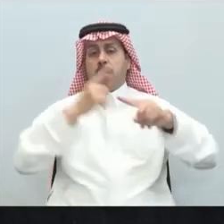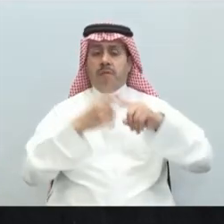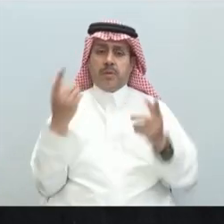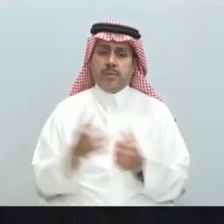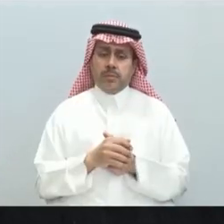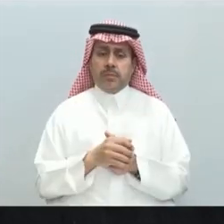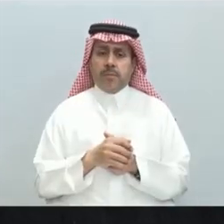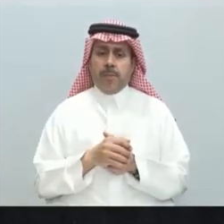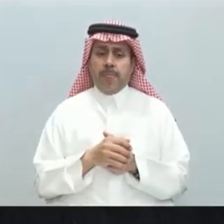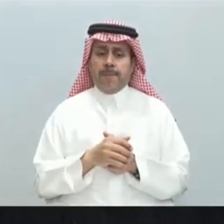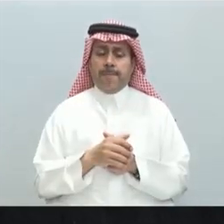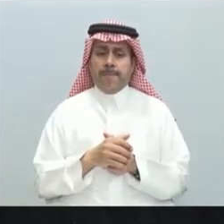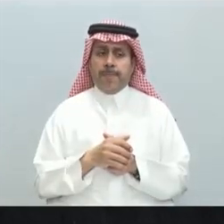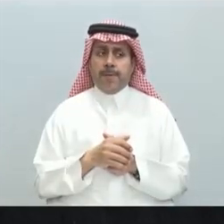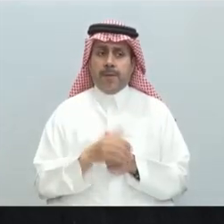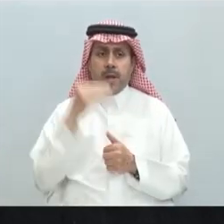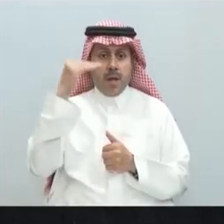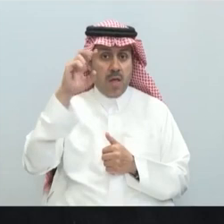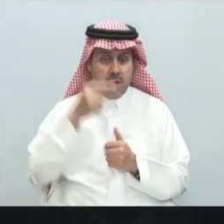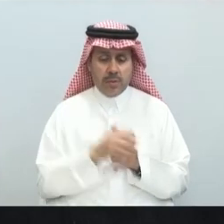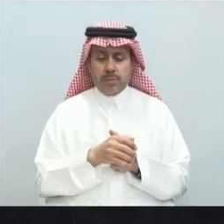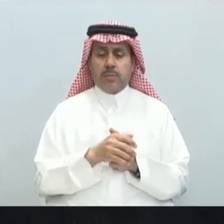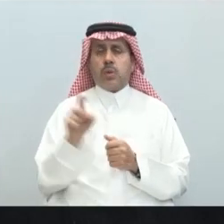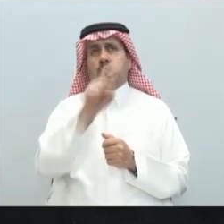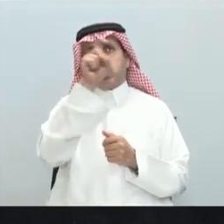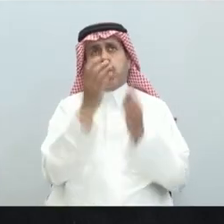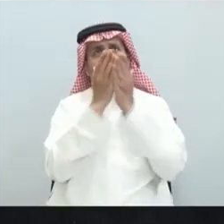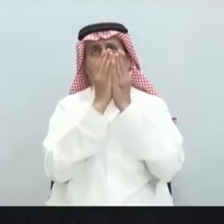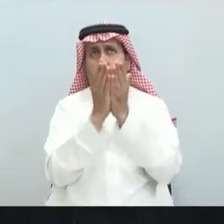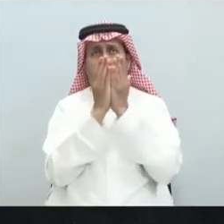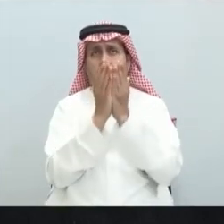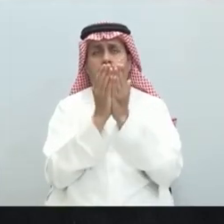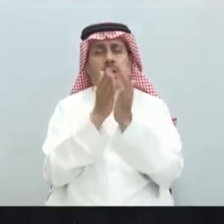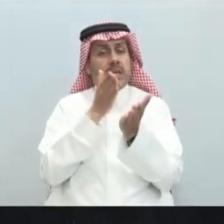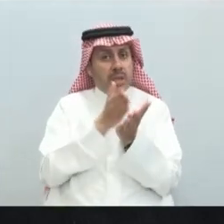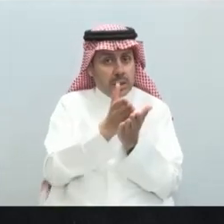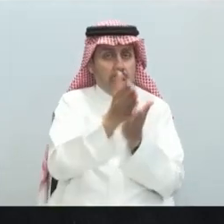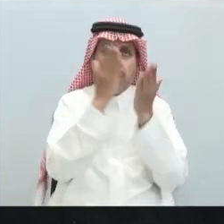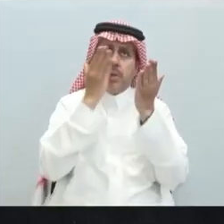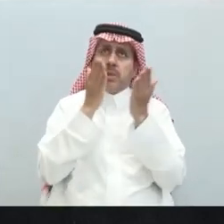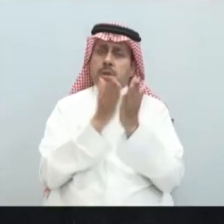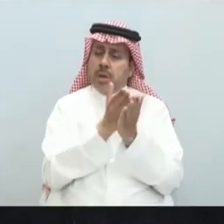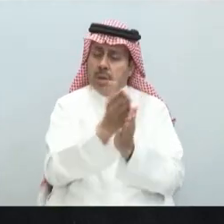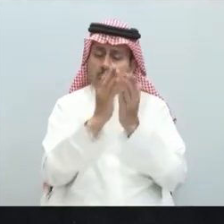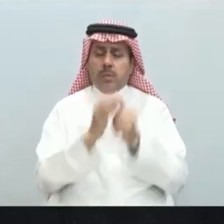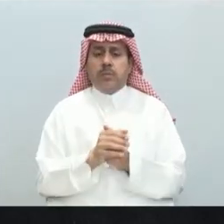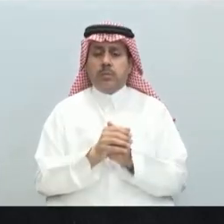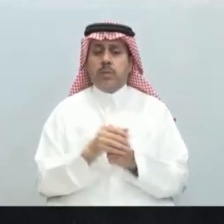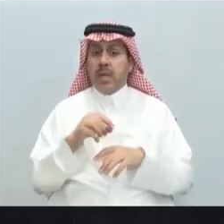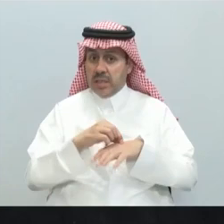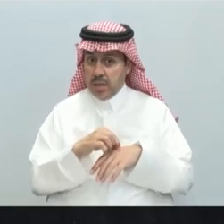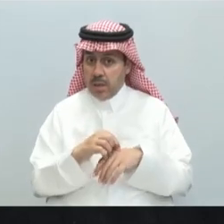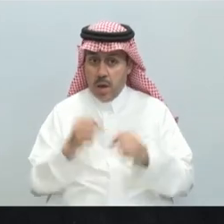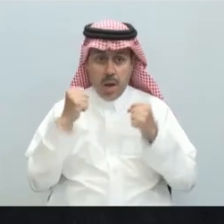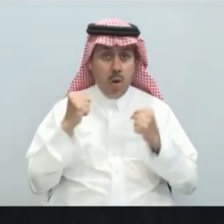اخطر الامور فيجب الحذر من ذلك وسؤال الله دائما وابدا الهدايه ل حق لان الانسان